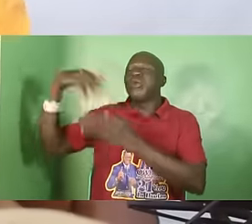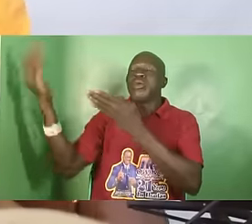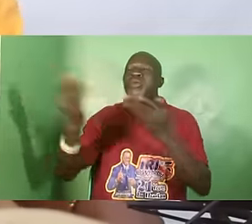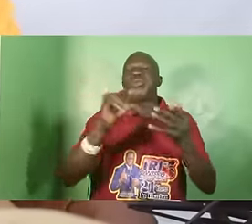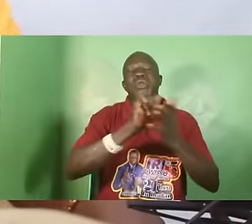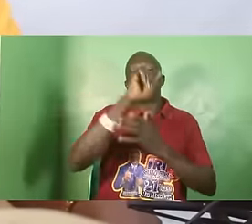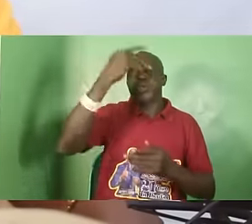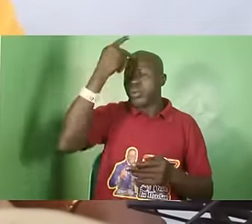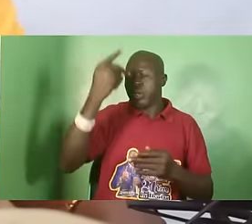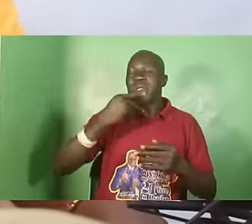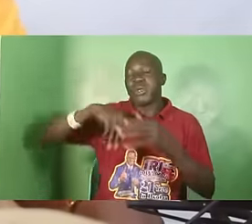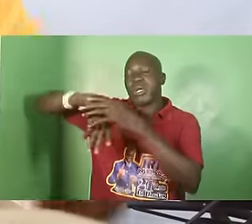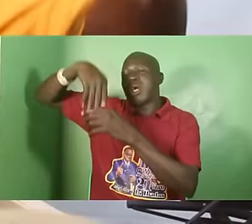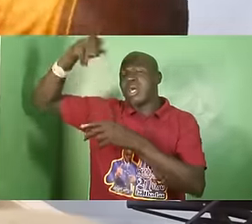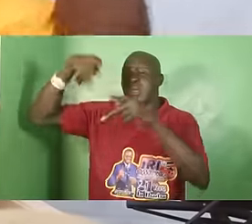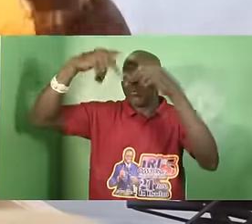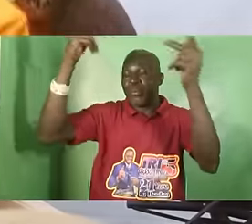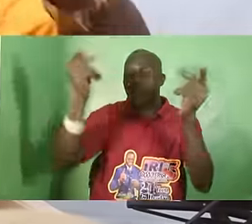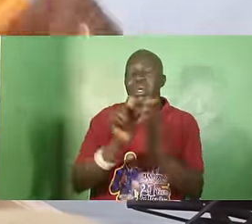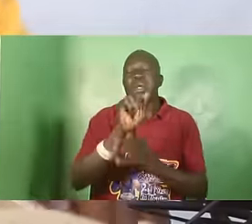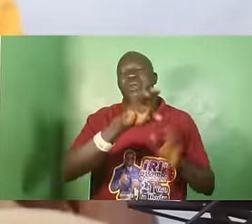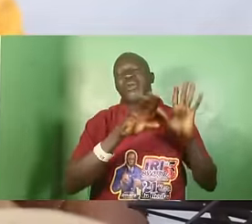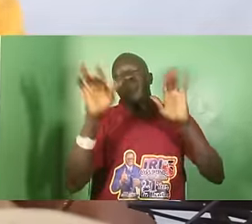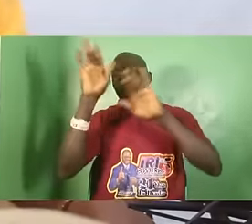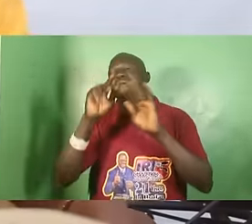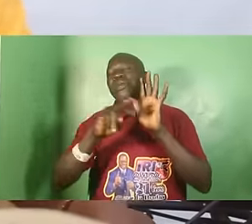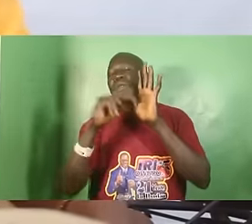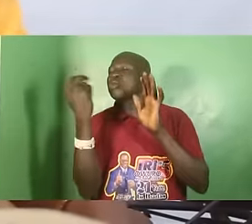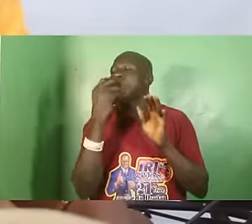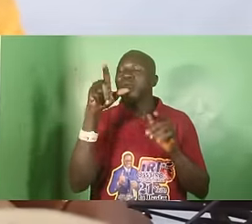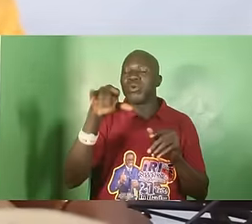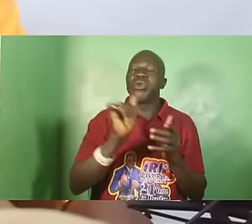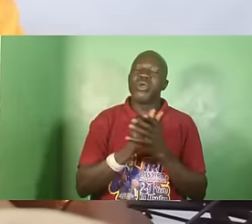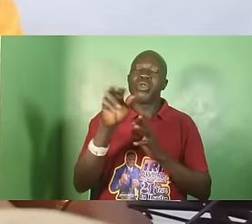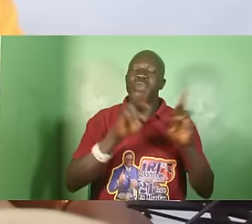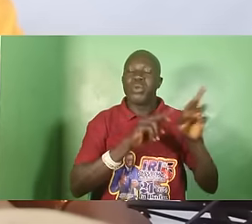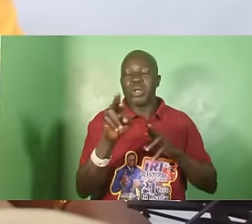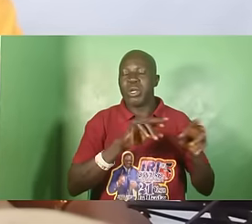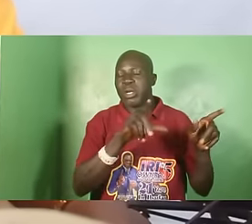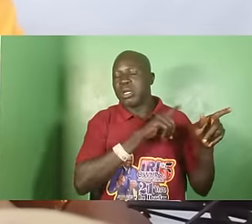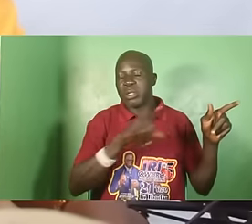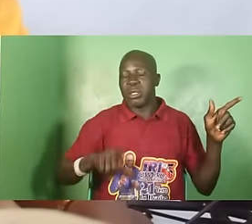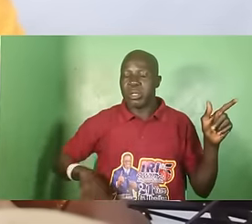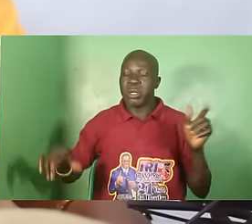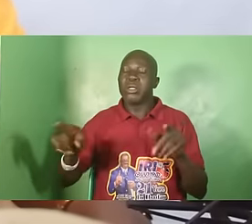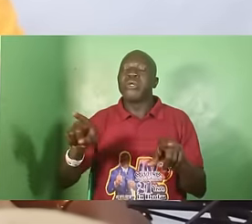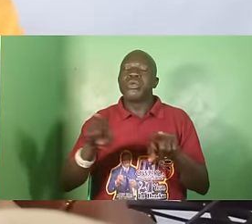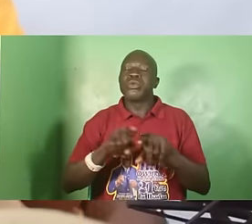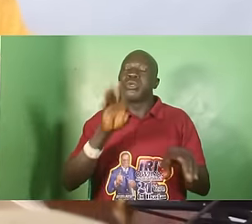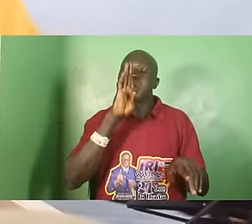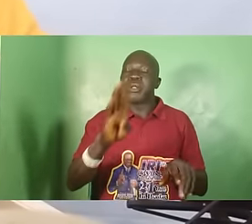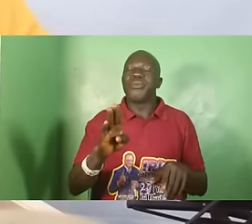rẹ̀ débi gíga. Àánú àfọ̀ láyé. Wà á dẹ̀ ṣe bí ọba. Bẹ́ẹ̀ ni yóò